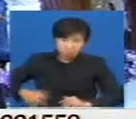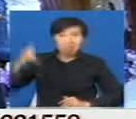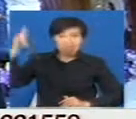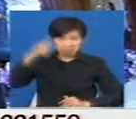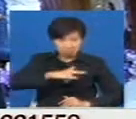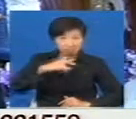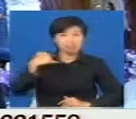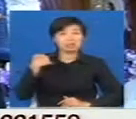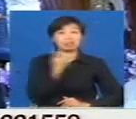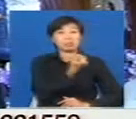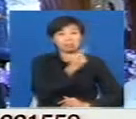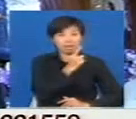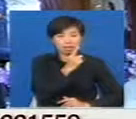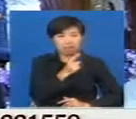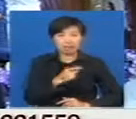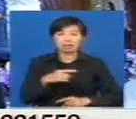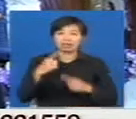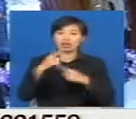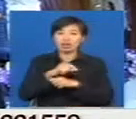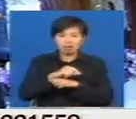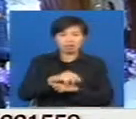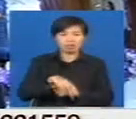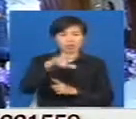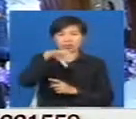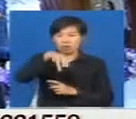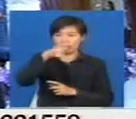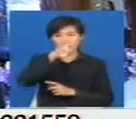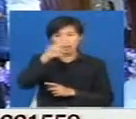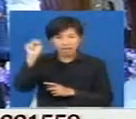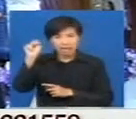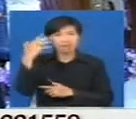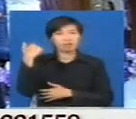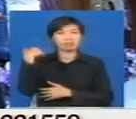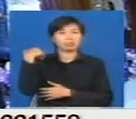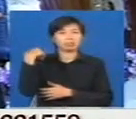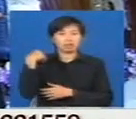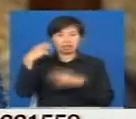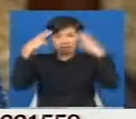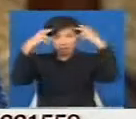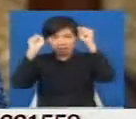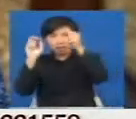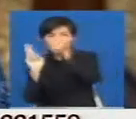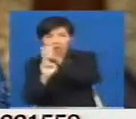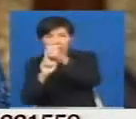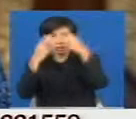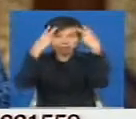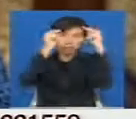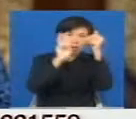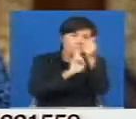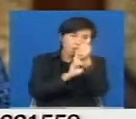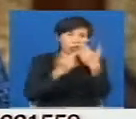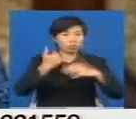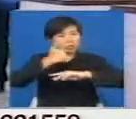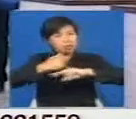ยก็เป็น11นะฮะแล้วยังมีประธานสภาชาติประชาชาติด้วย ครับ นอกจากนั้นยังมีรองประธานาธิบดีรองนายกรัฐมนตรีและรัฐมนตรีนะ